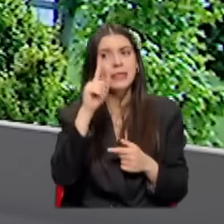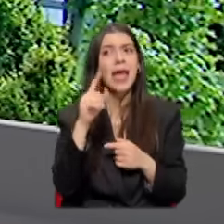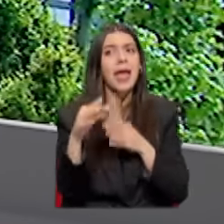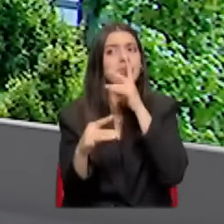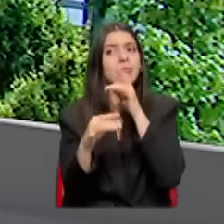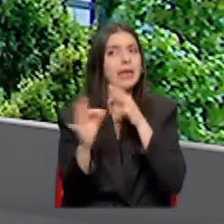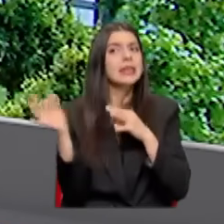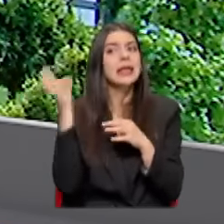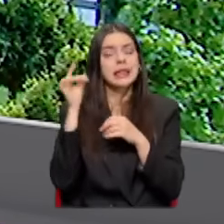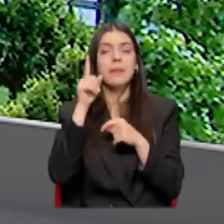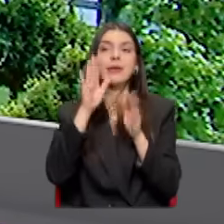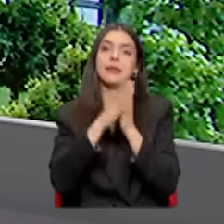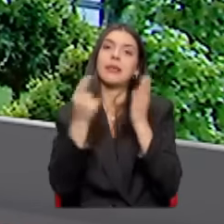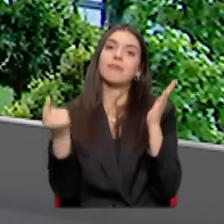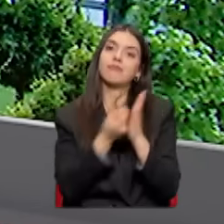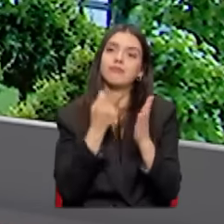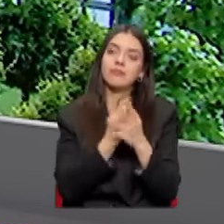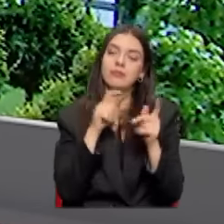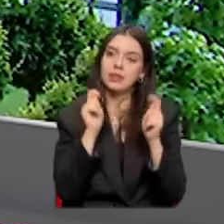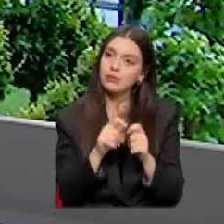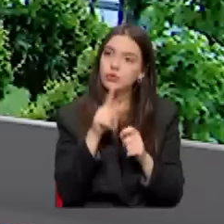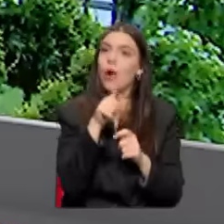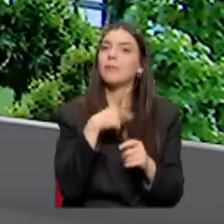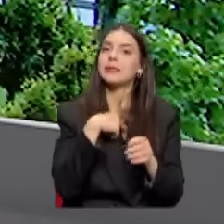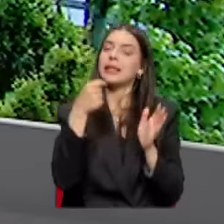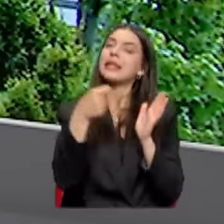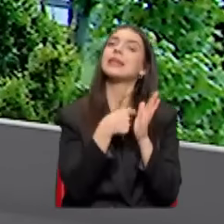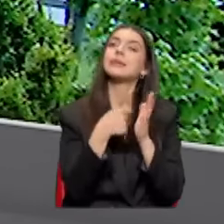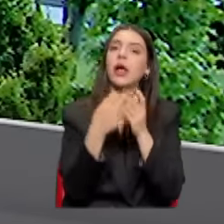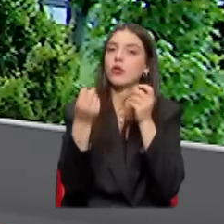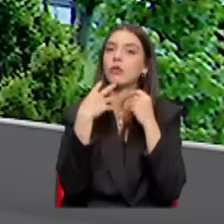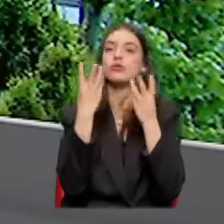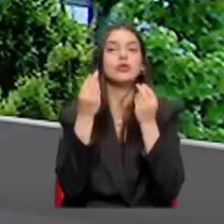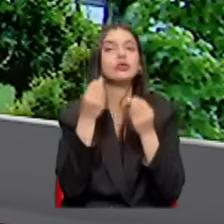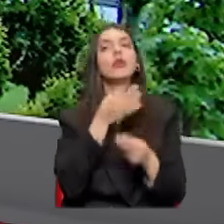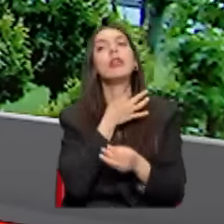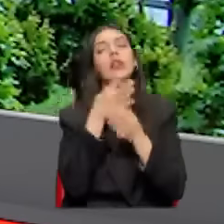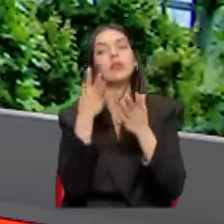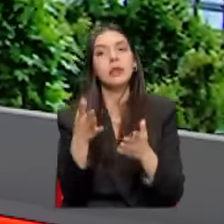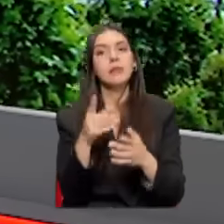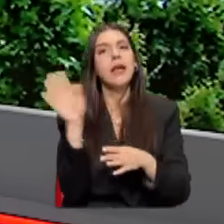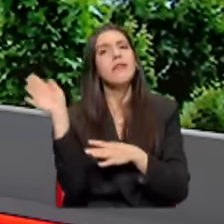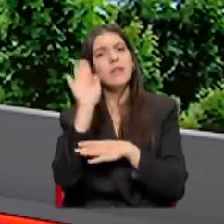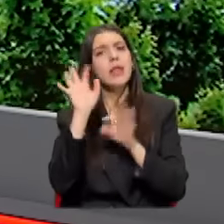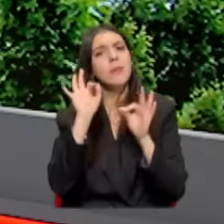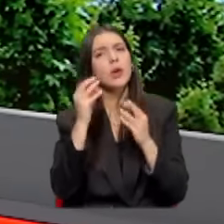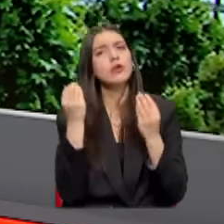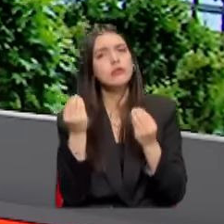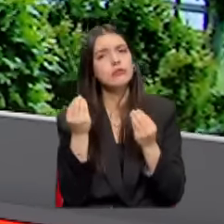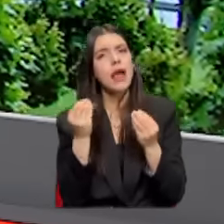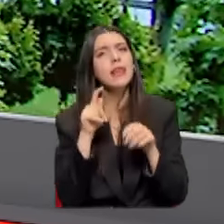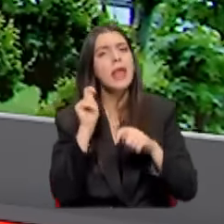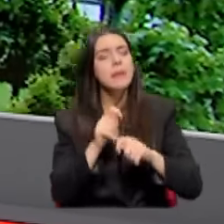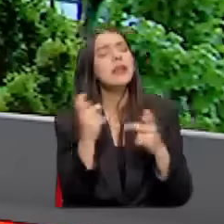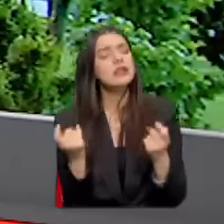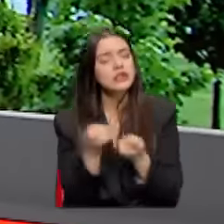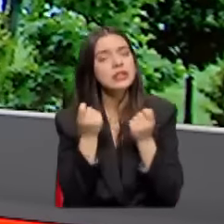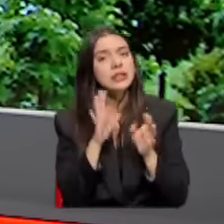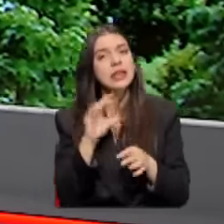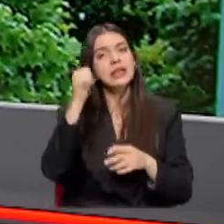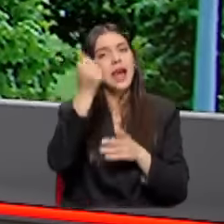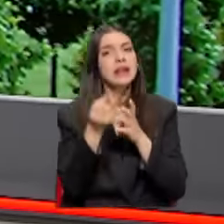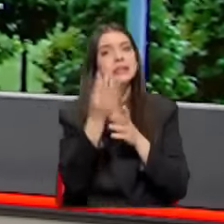şeklinde bir kitap kaleme almış O da bize imzalı gönderilmiş çok çok teşekkür edelim vedamı böyle güzelleştirmeye çalıştık yarın